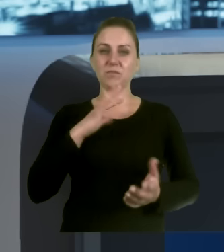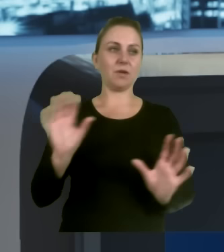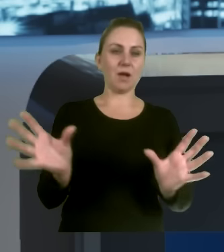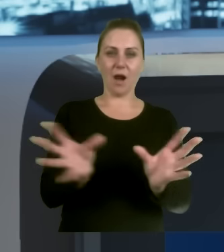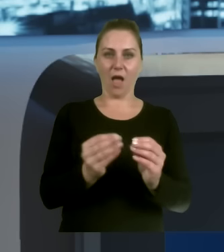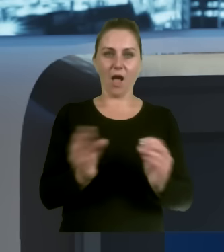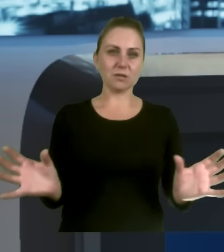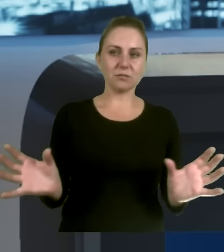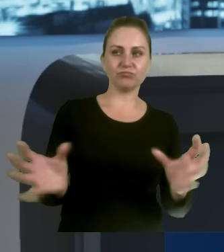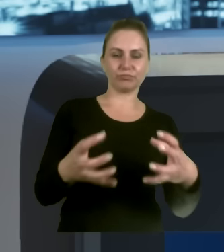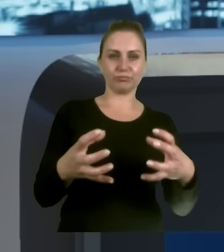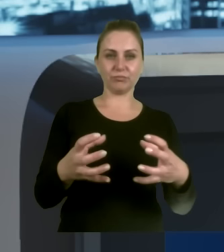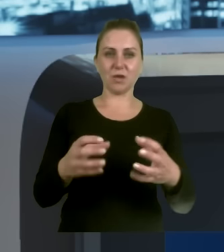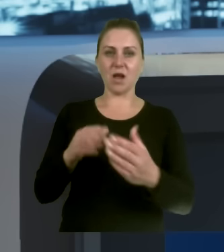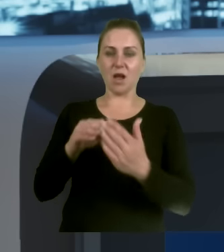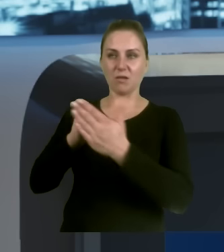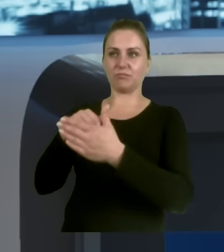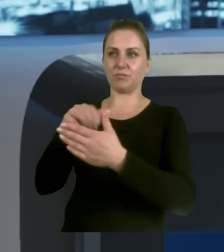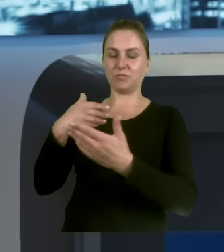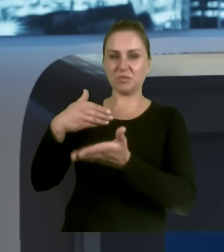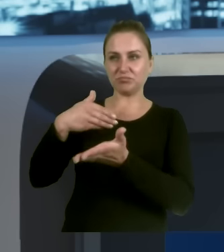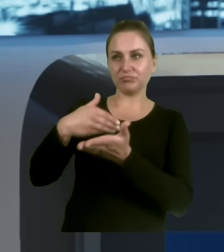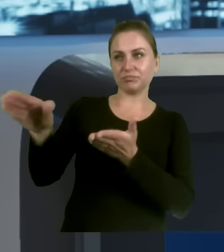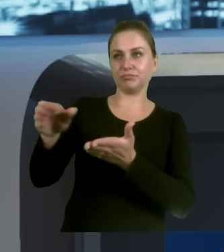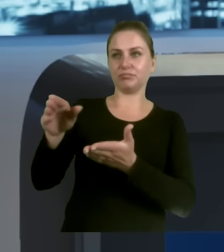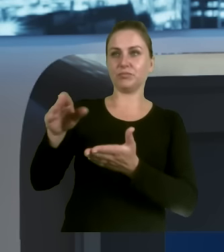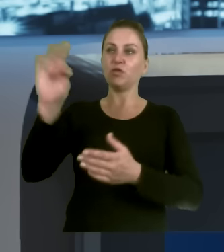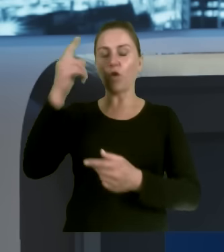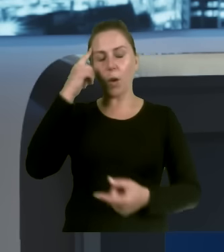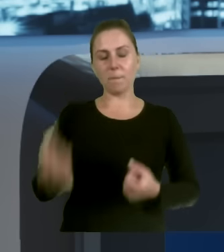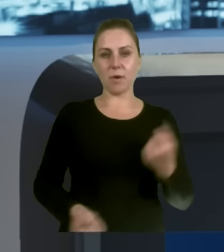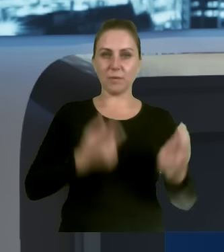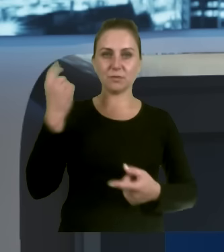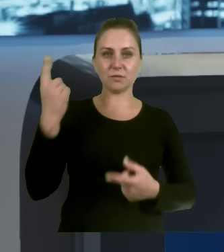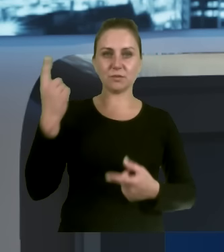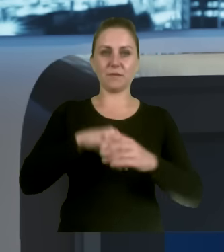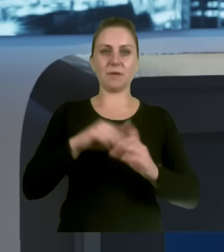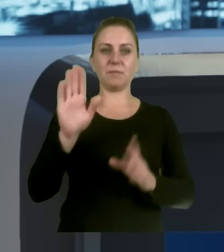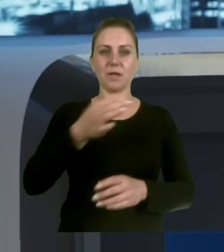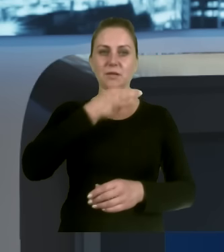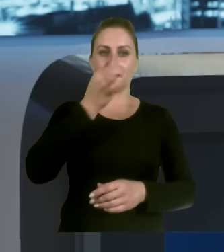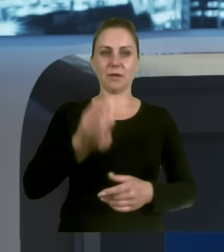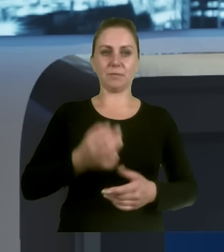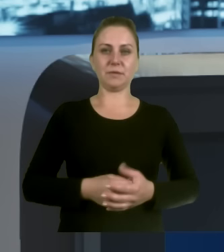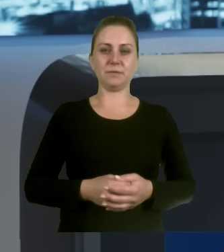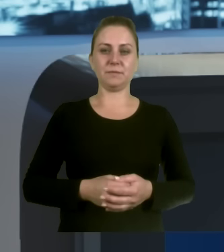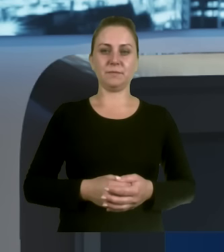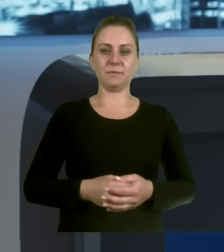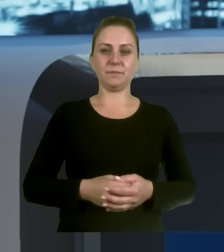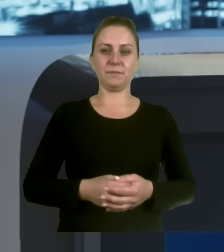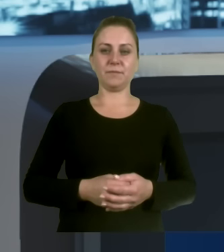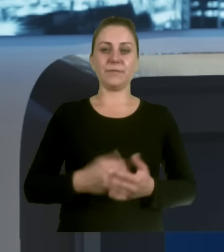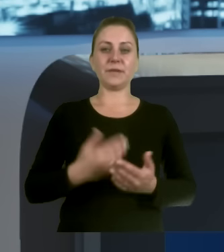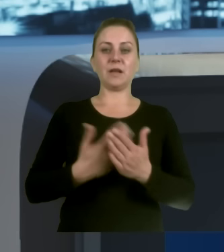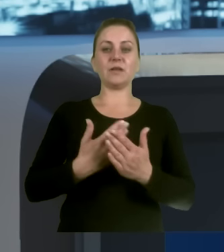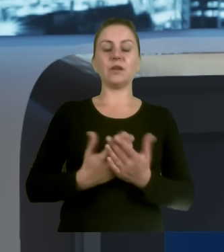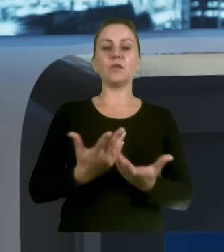i dadzą odpór tego i tym jego pomysłom, tym będzie dla nas lepiej. Tym bardziej,